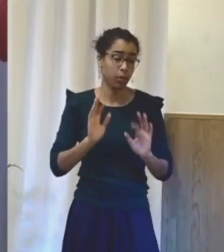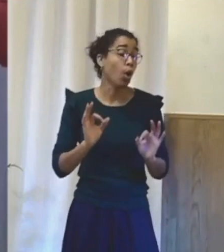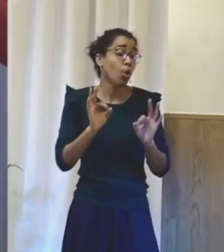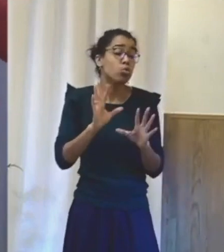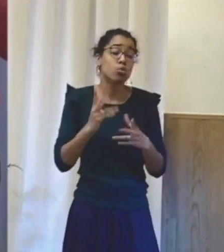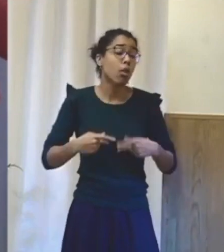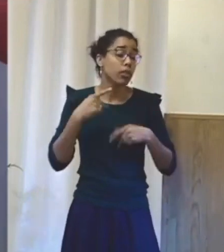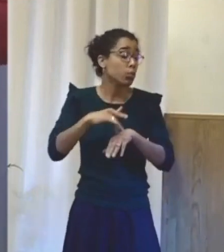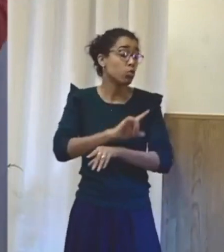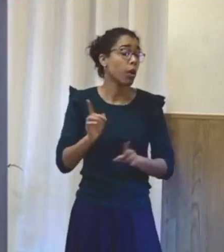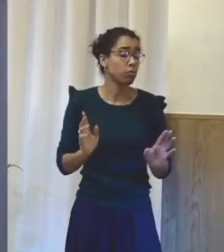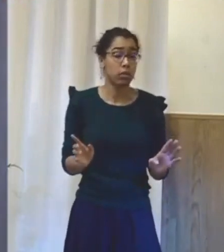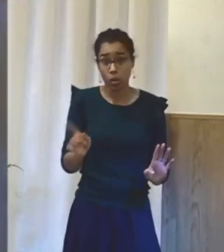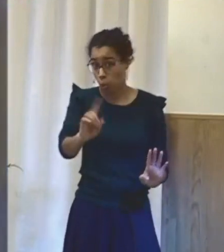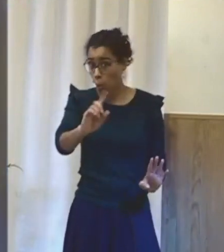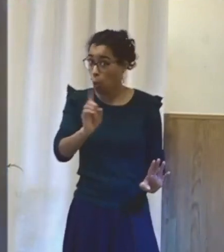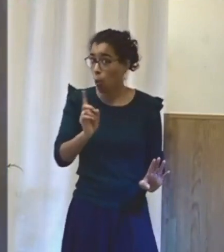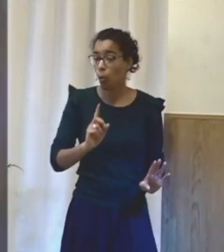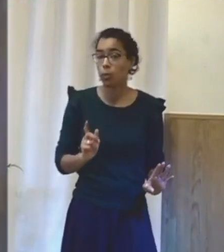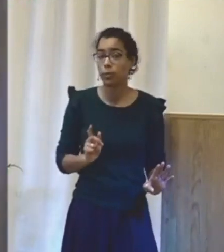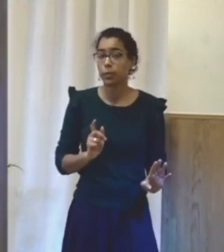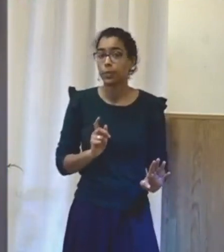touche pas à sa vie, quoi. Non.